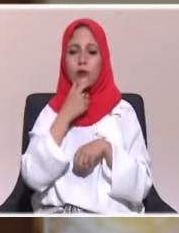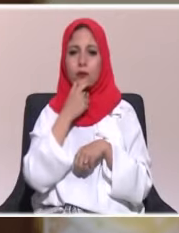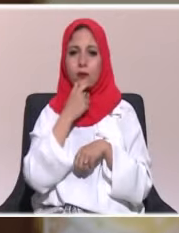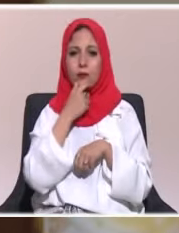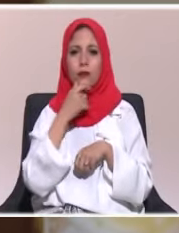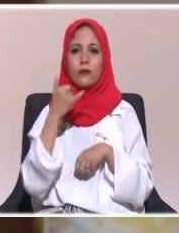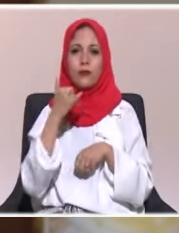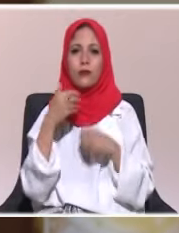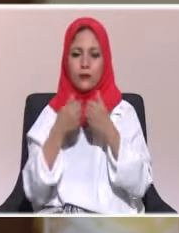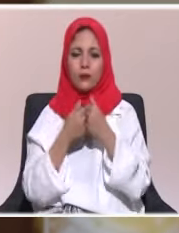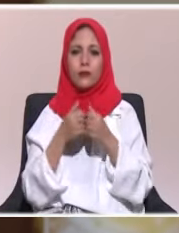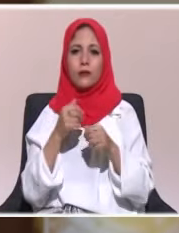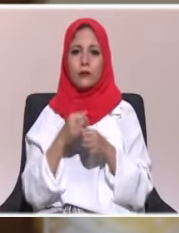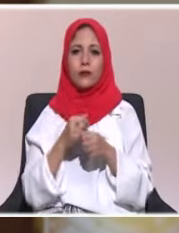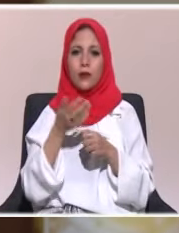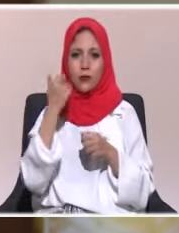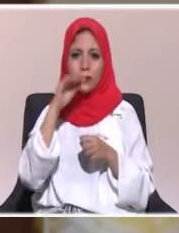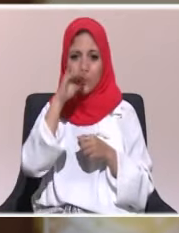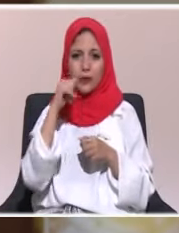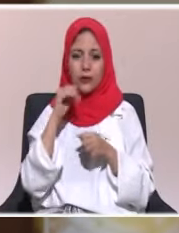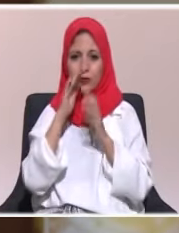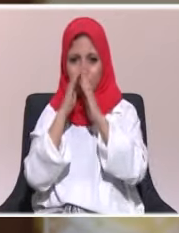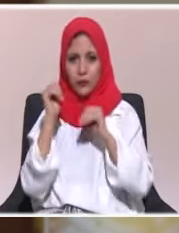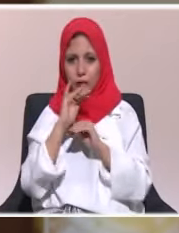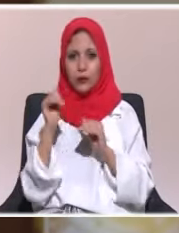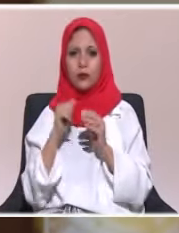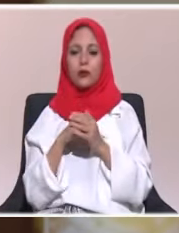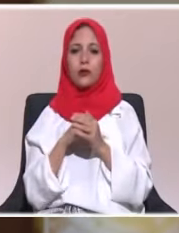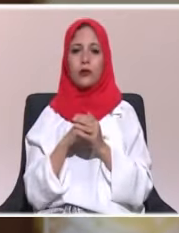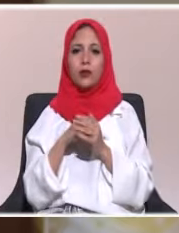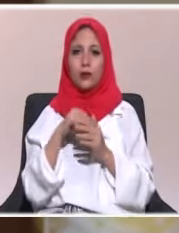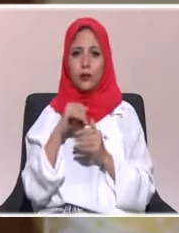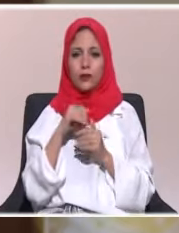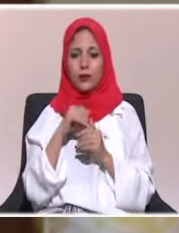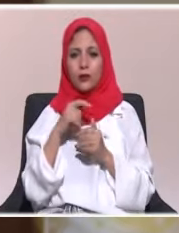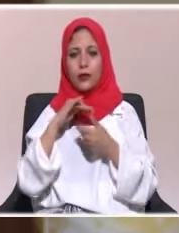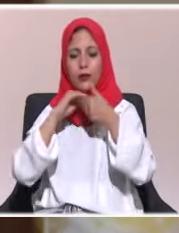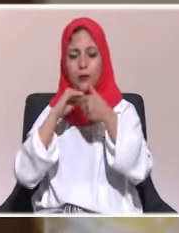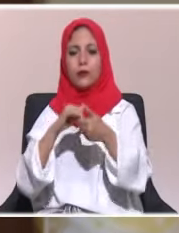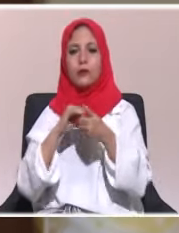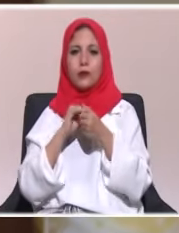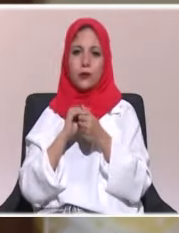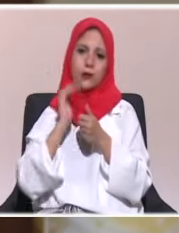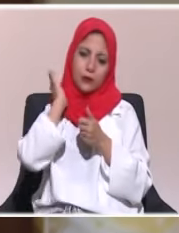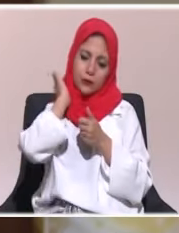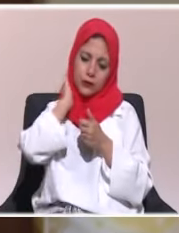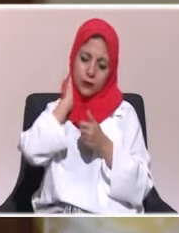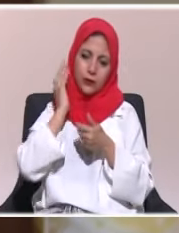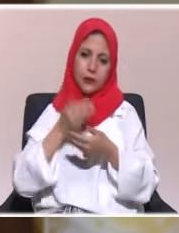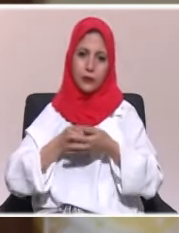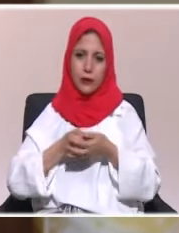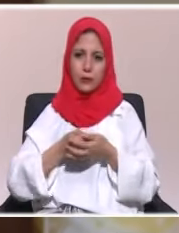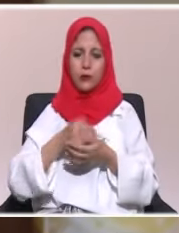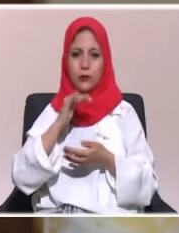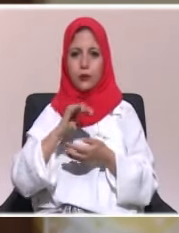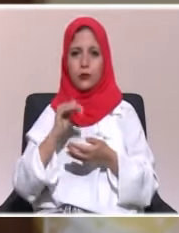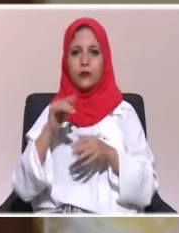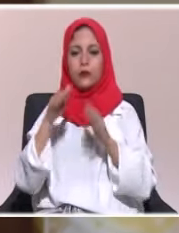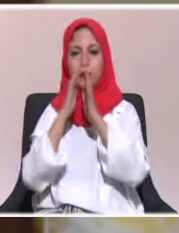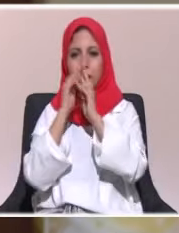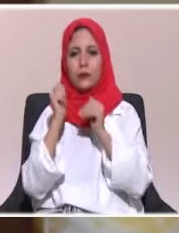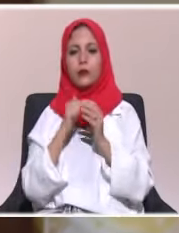عاد للقاهرة بعد سنوات الغربة، وأول ما رجع قرر إن هو يعالج الأطفال في